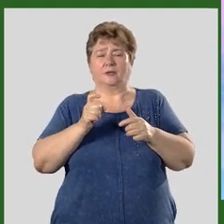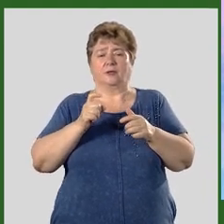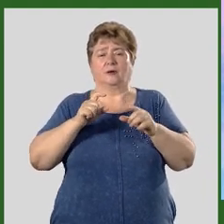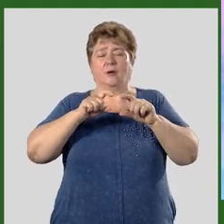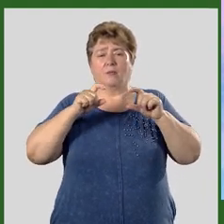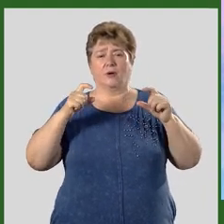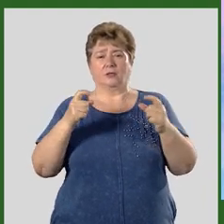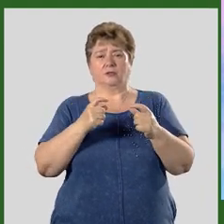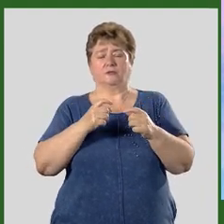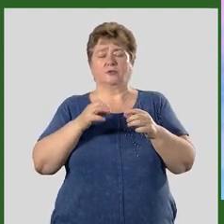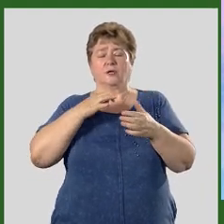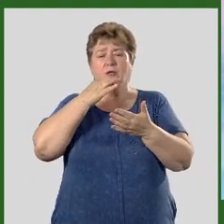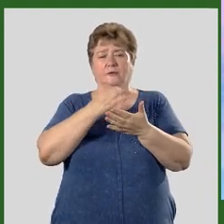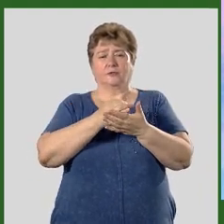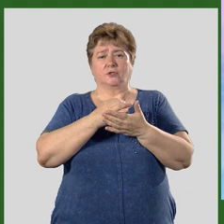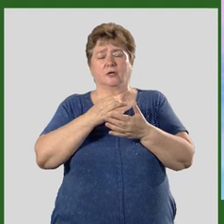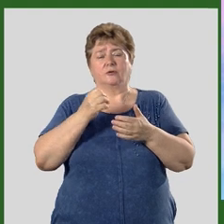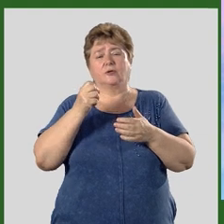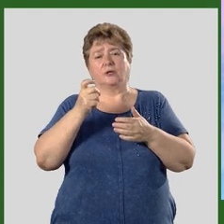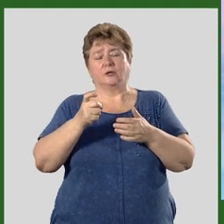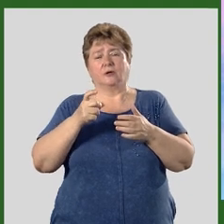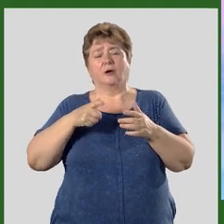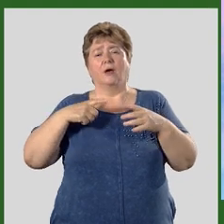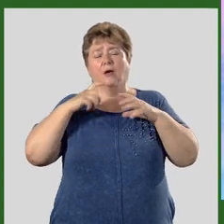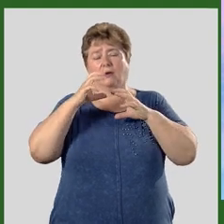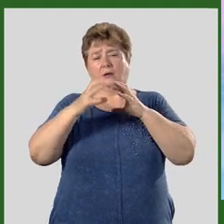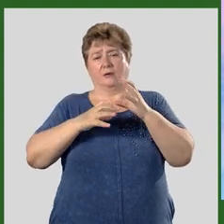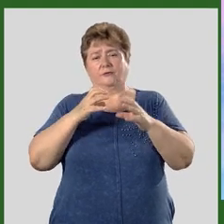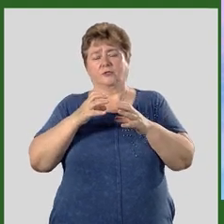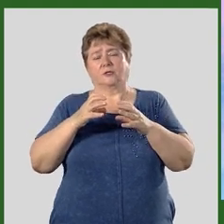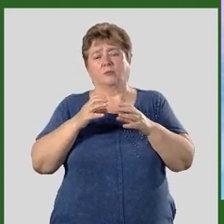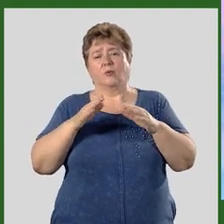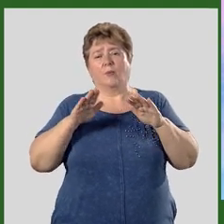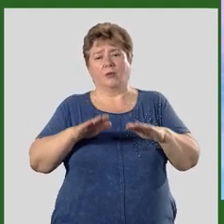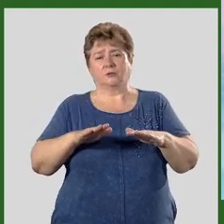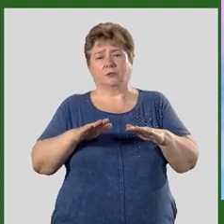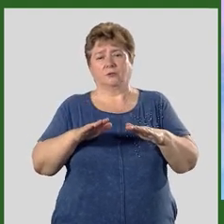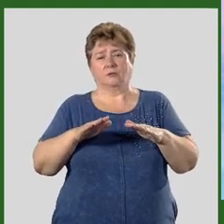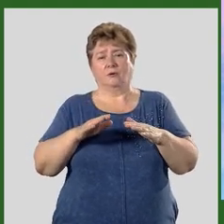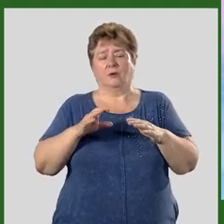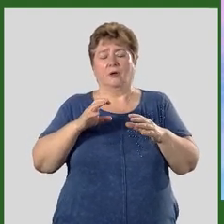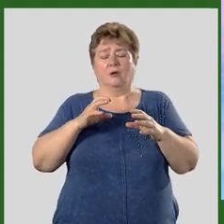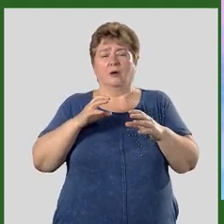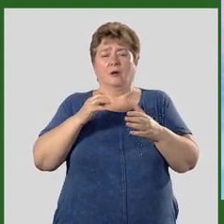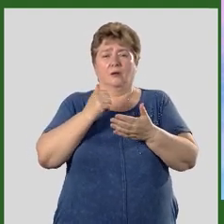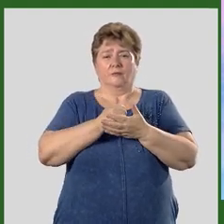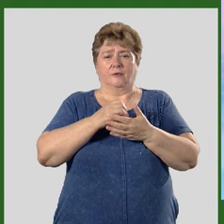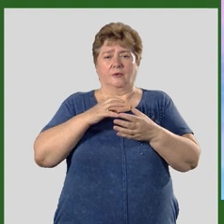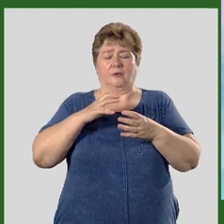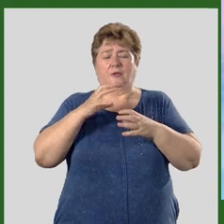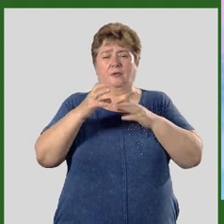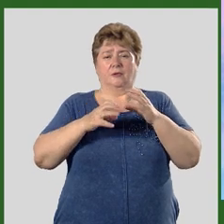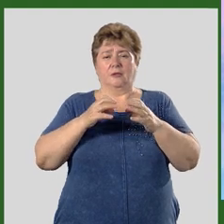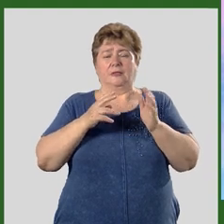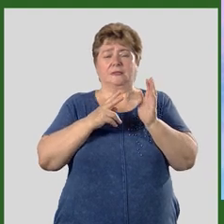климатических поясов соответствуют их географическому положению. Основных климатических